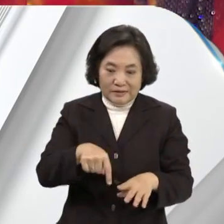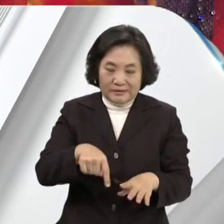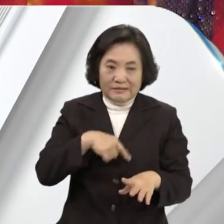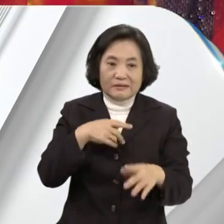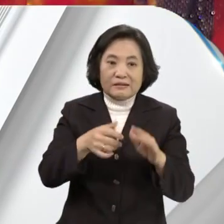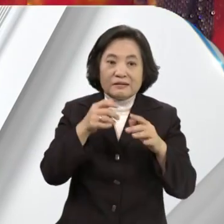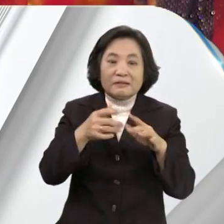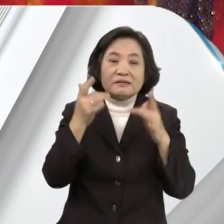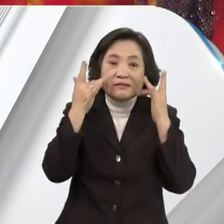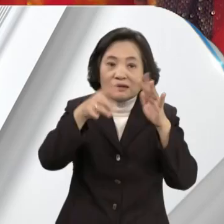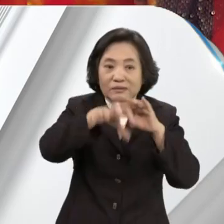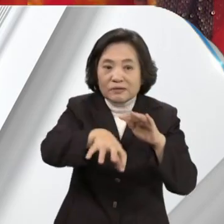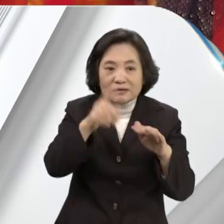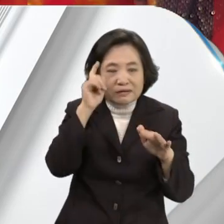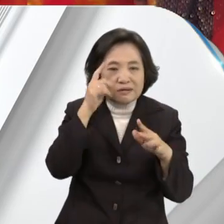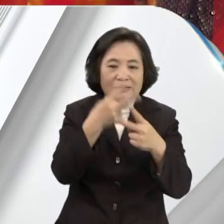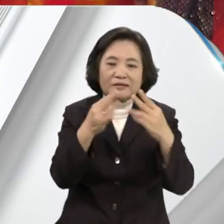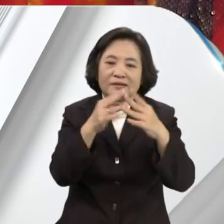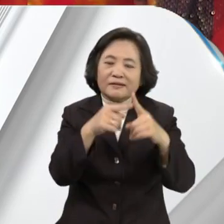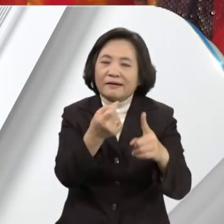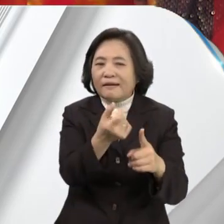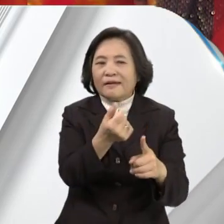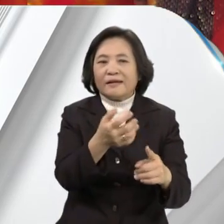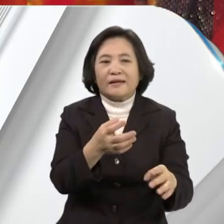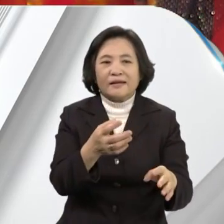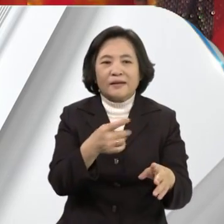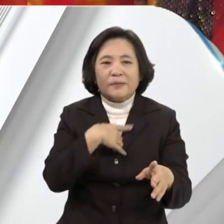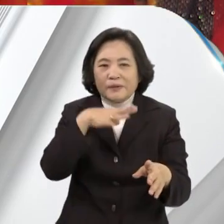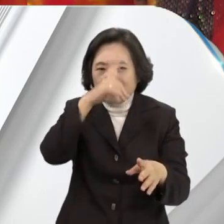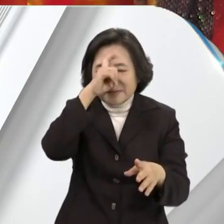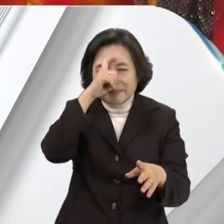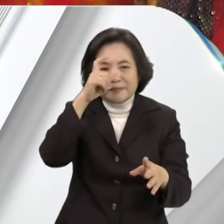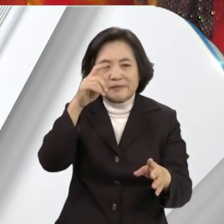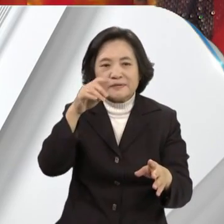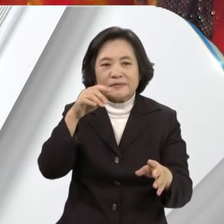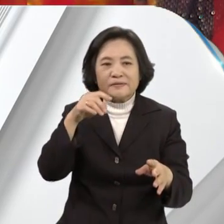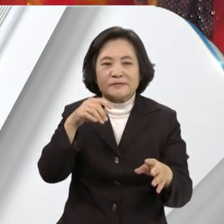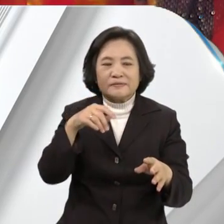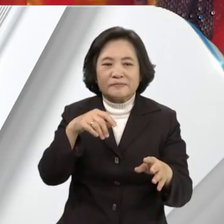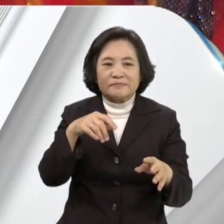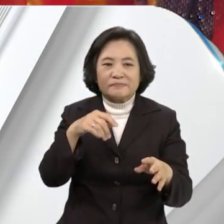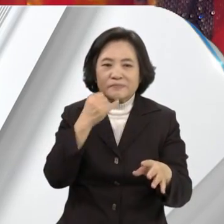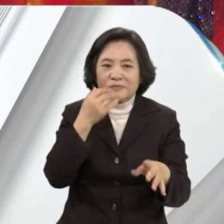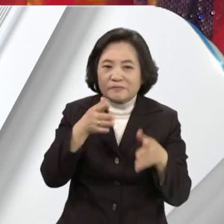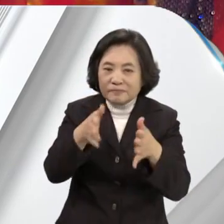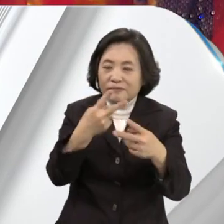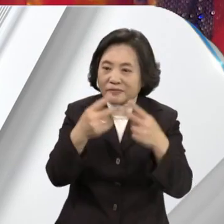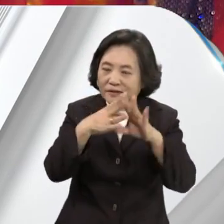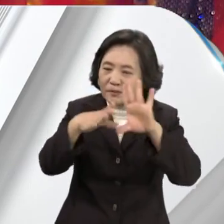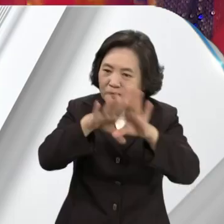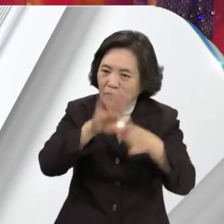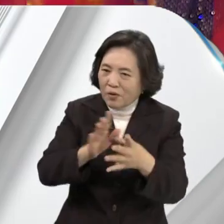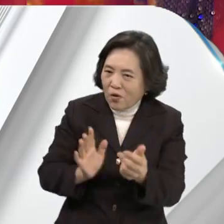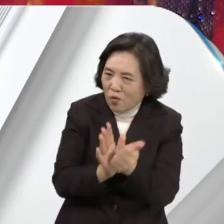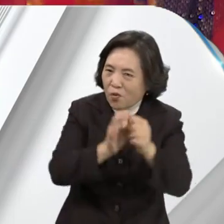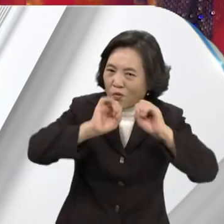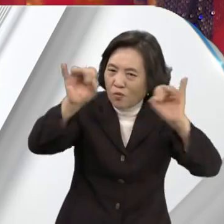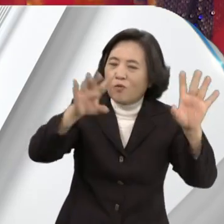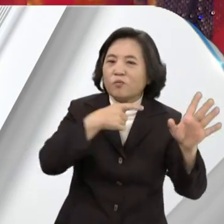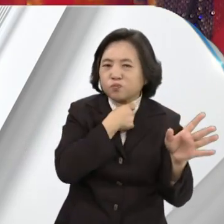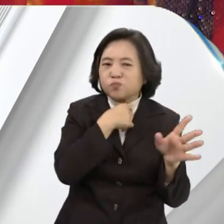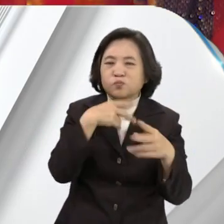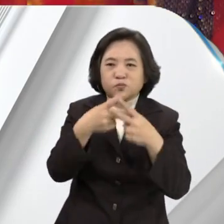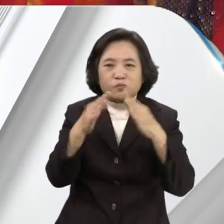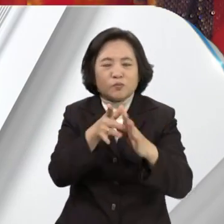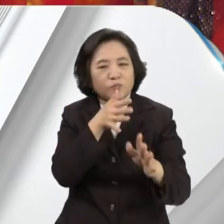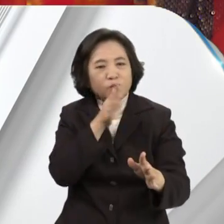入会，所以讲客家人较少，啊，我是希望讲安尼吼，尽量来推动咧客家嘅文化、客家嘅